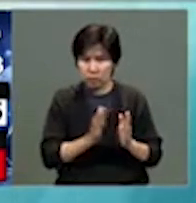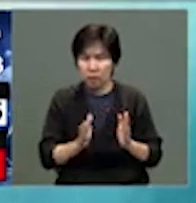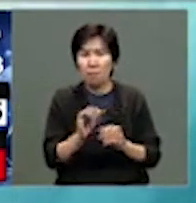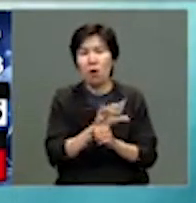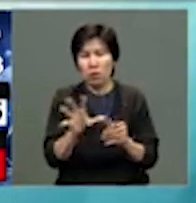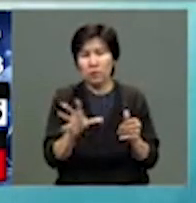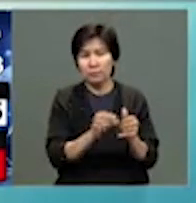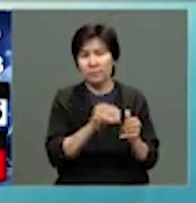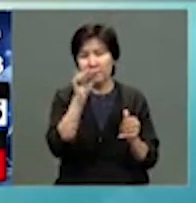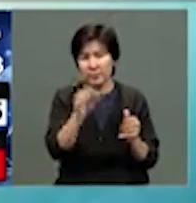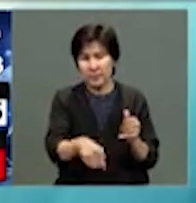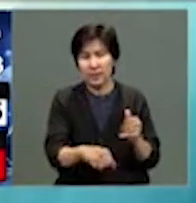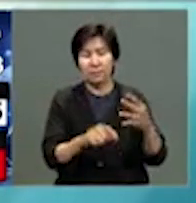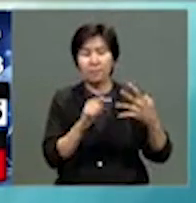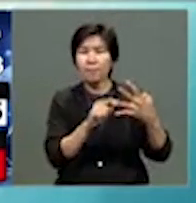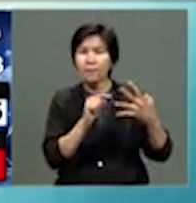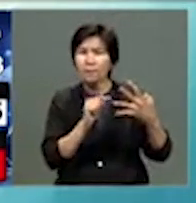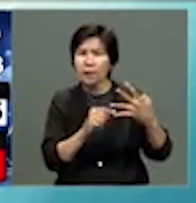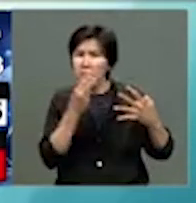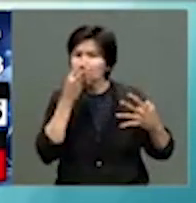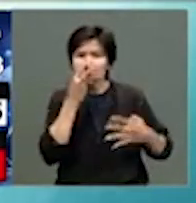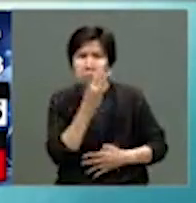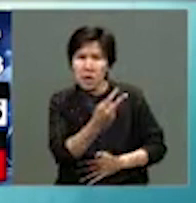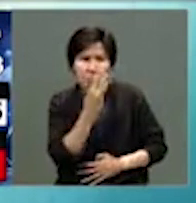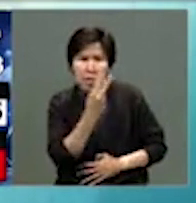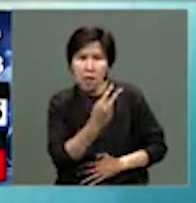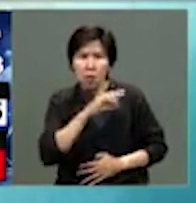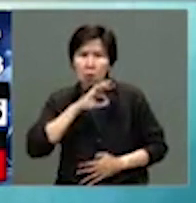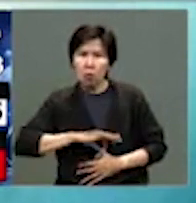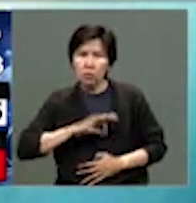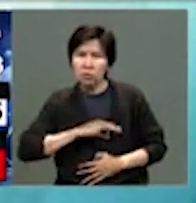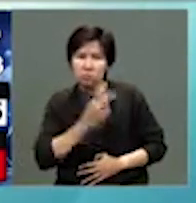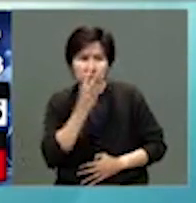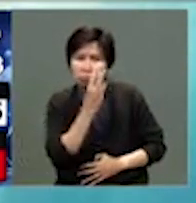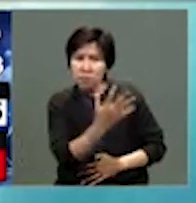ก็เข้าสู่ประเทศไทยนะครับแล้วก็พบว่าเอ่อพบเชื้อแต่ทั้ง2รายนี้ไม่มีอาการนี่คือ 4